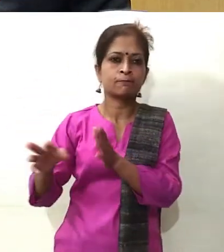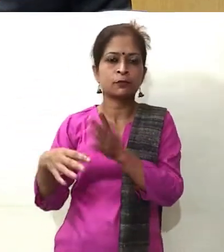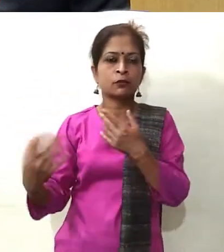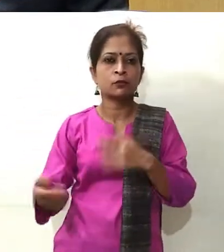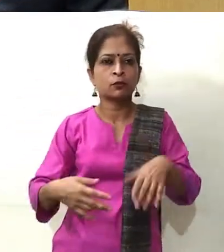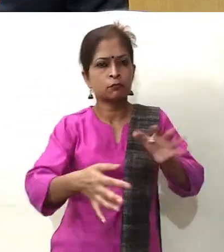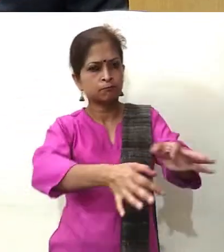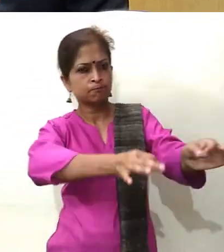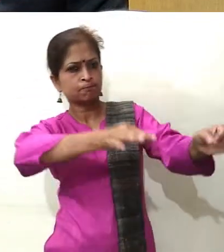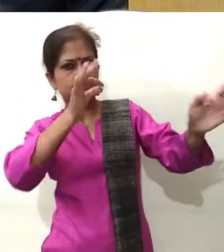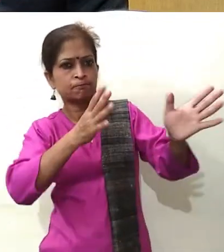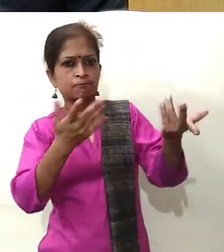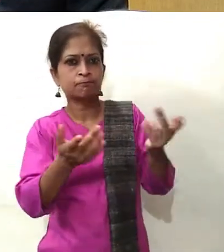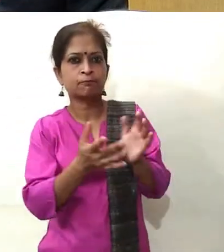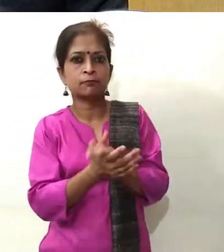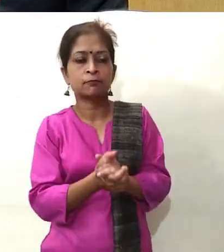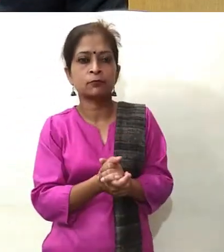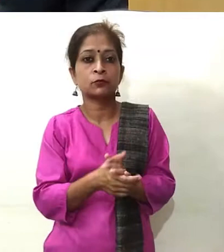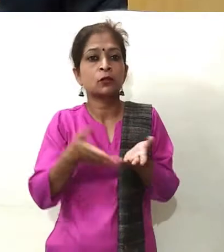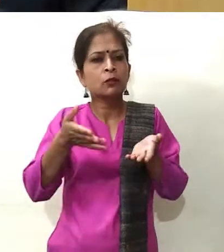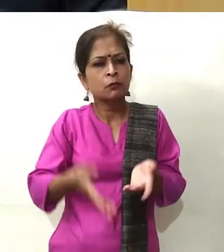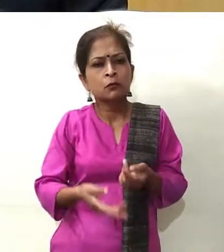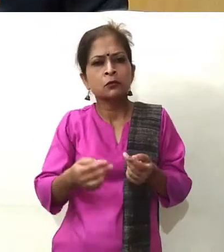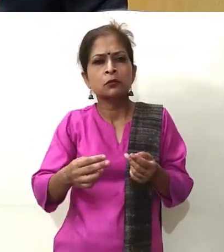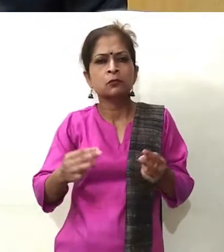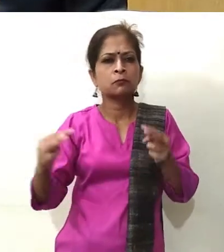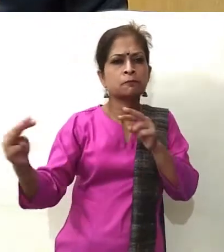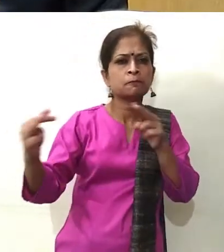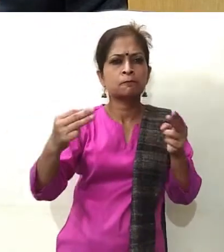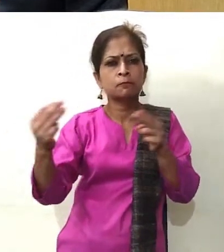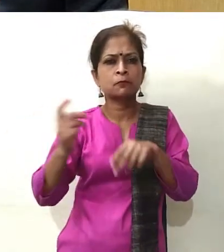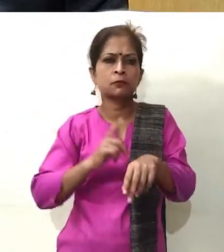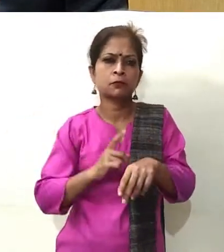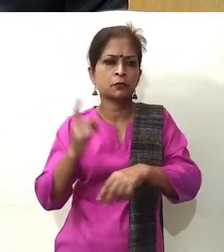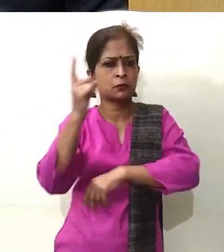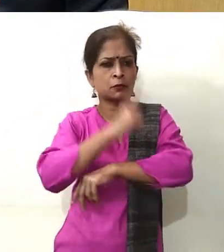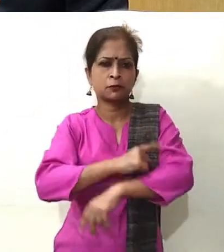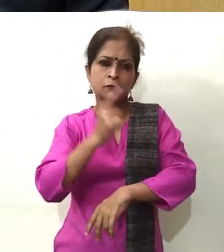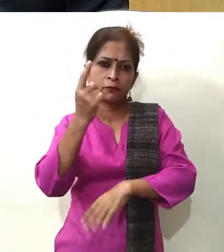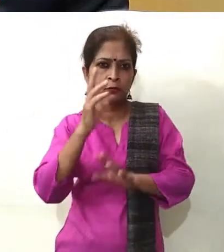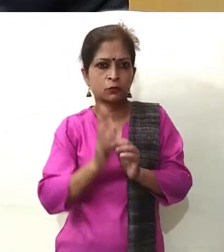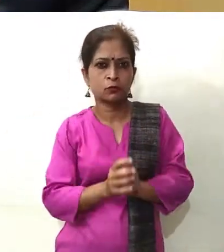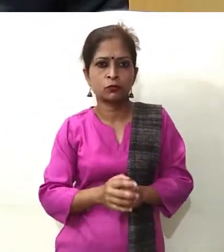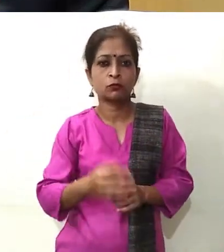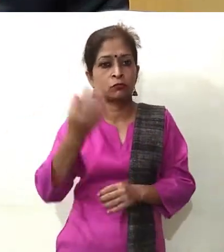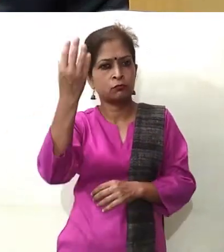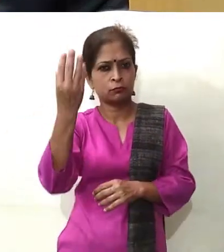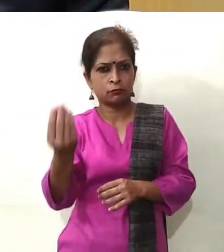जाता। तो ऐसा चलता रहा। पहले दिन शाम होते होते